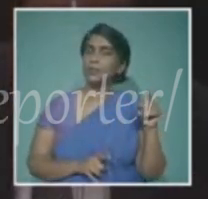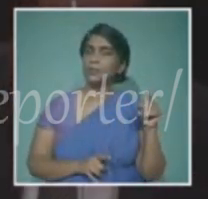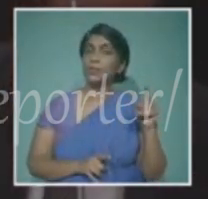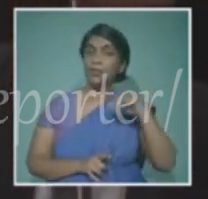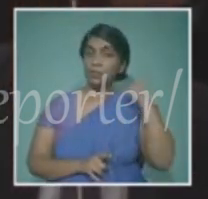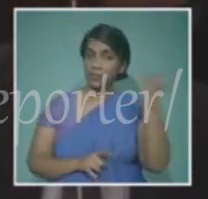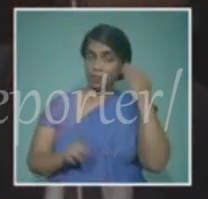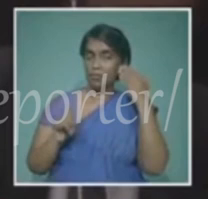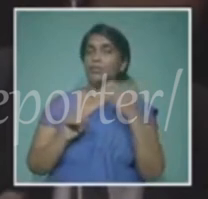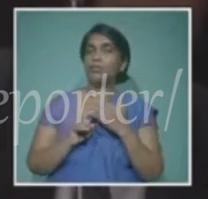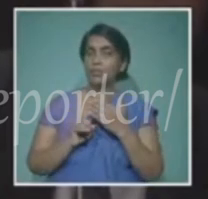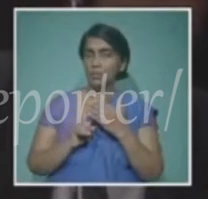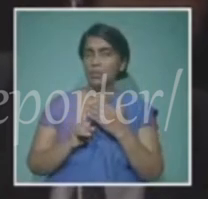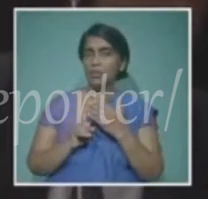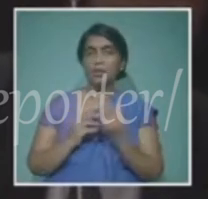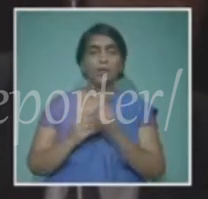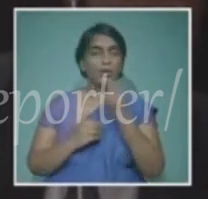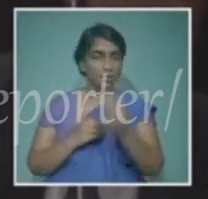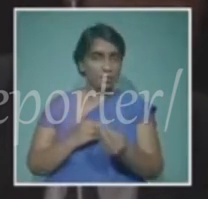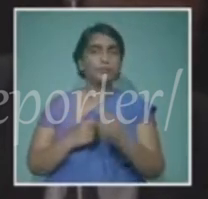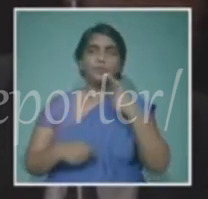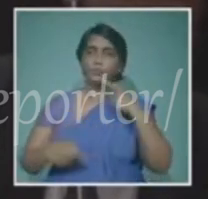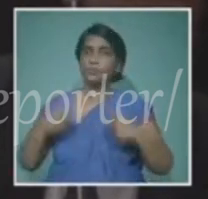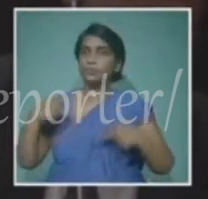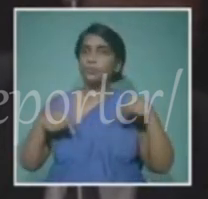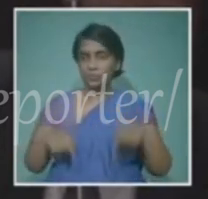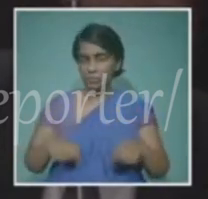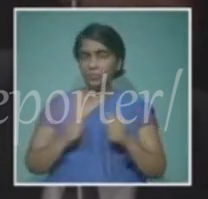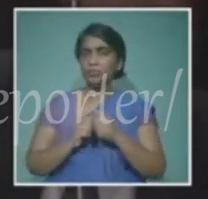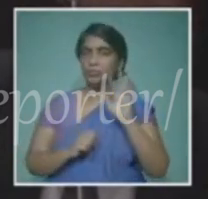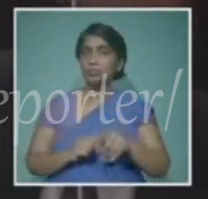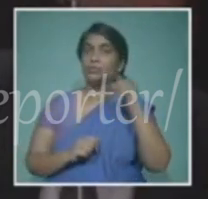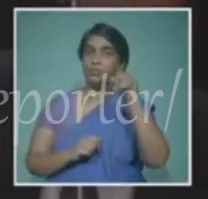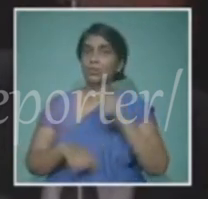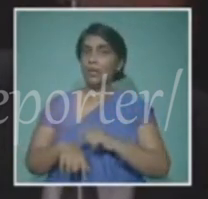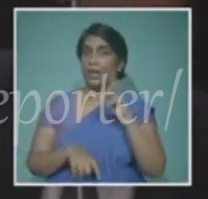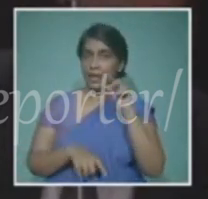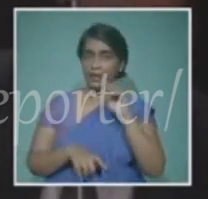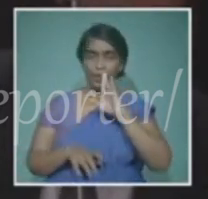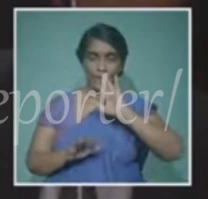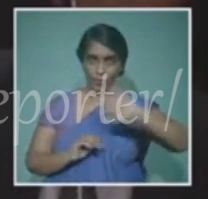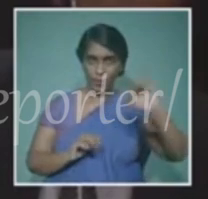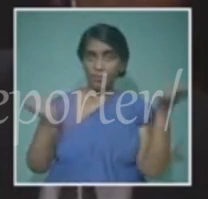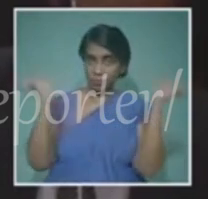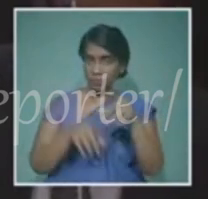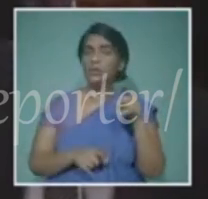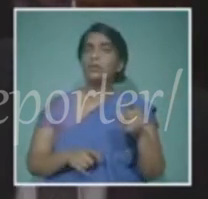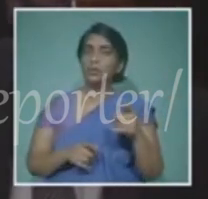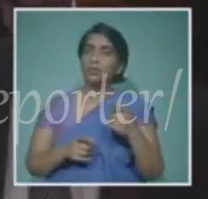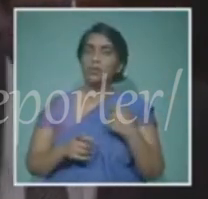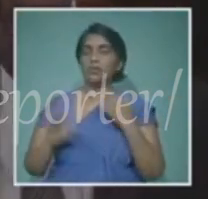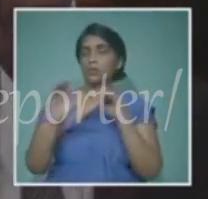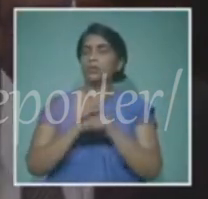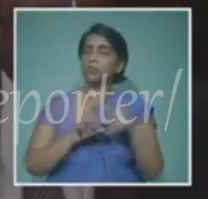කතාව පිළිබඳ ලබා දෙන්නට පුළුවන් විවාදය අද අපි කරමු ඔබතුමා 11ට අපිව කැඳවන්නේ නම් අපි සහභාගී